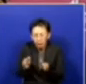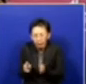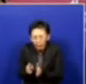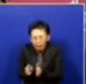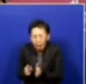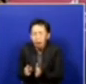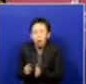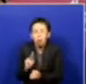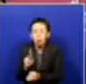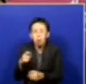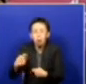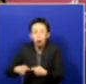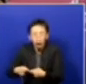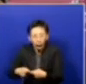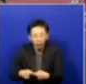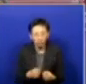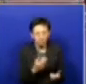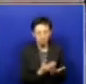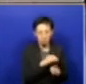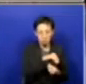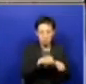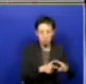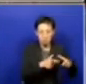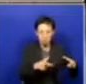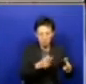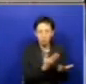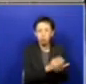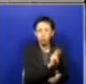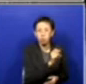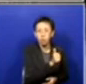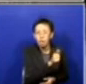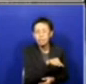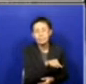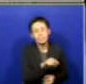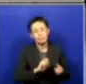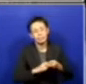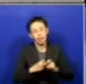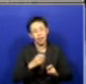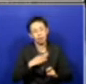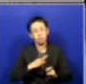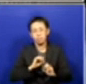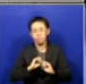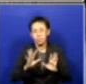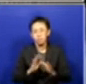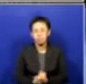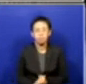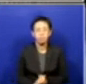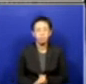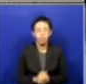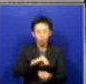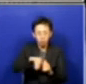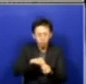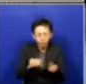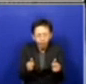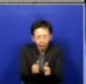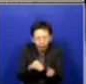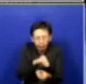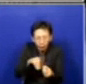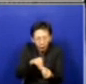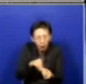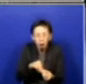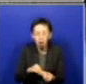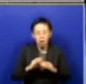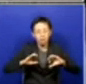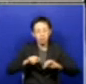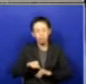ใหญ่ขาดกลไกกระบวนการช่วยเหลืออย่างเป็นรูปธรรมและไม่ฟังเสียง SME รายย่อยข้อสำคัญค่ะเ